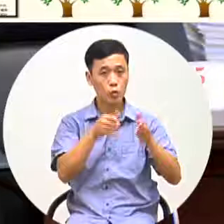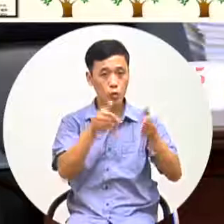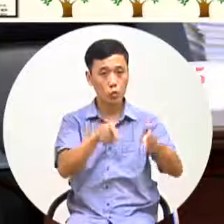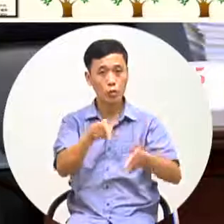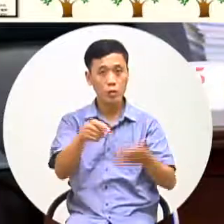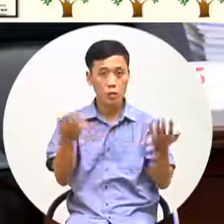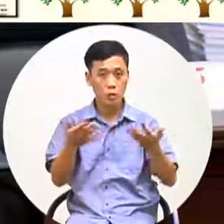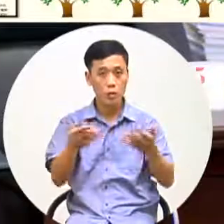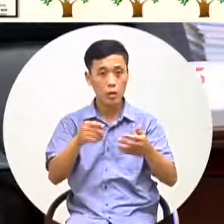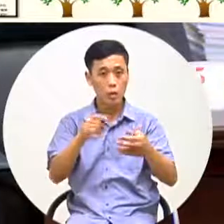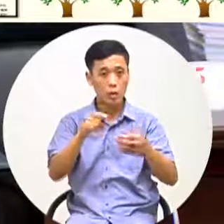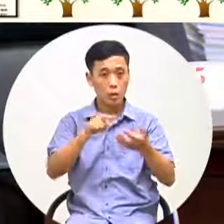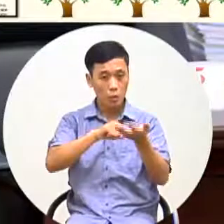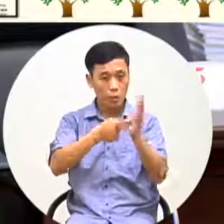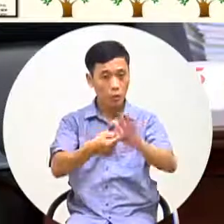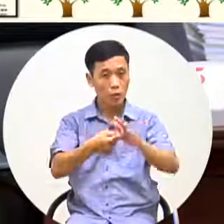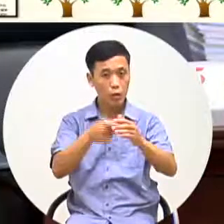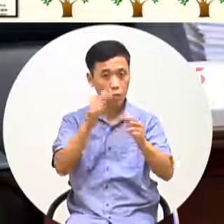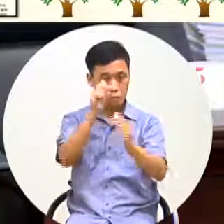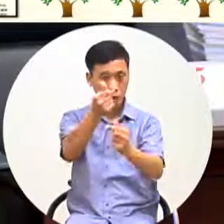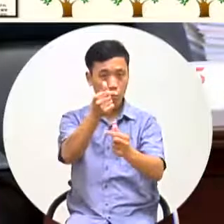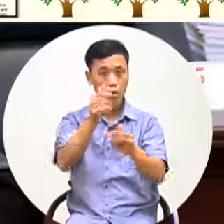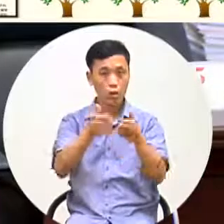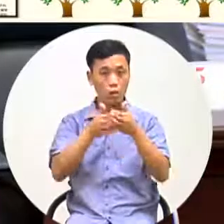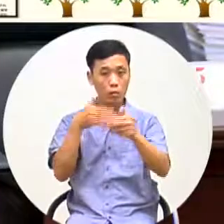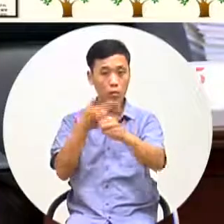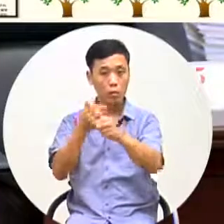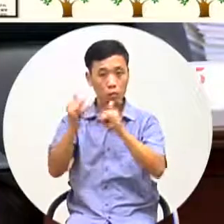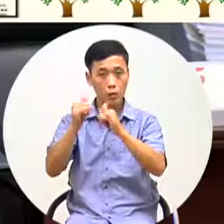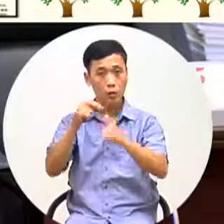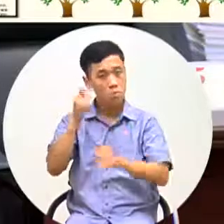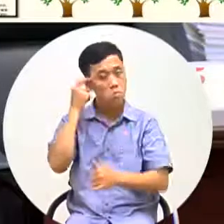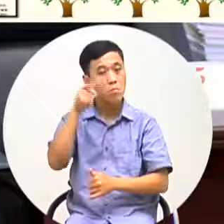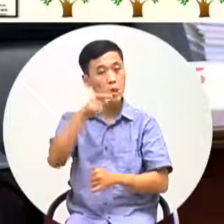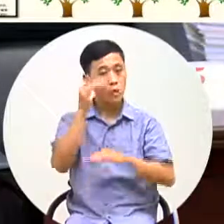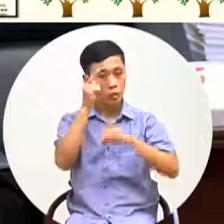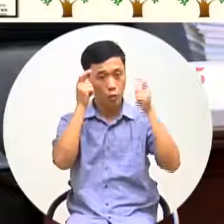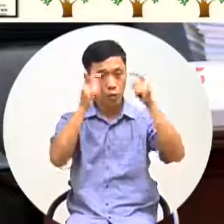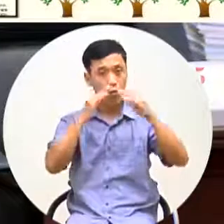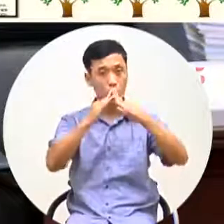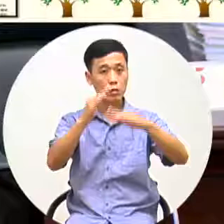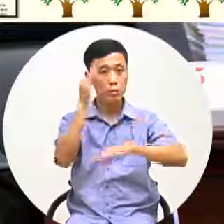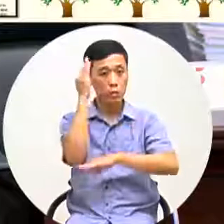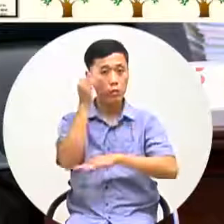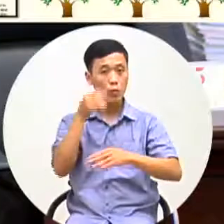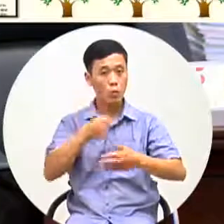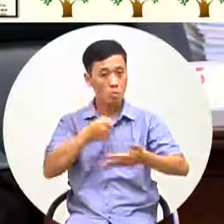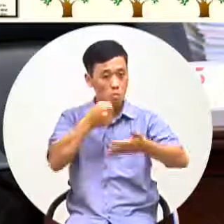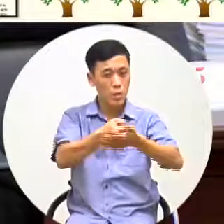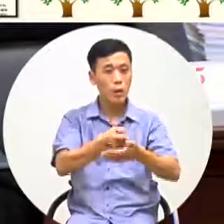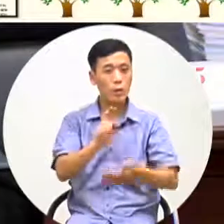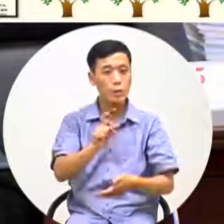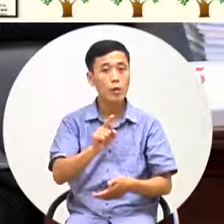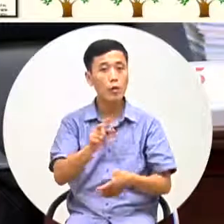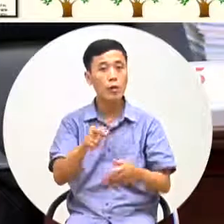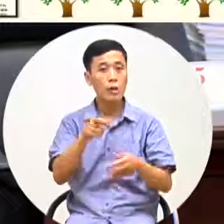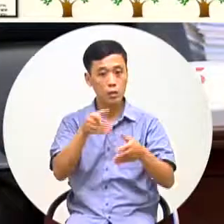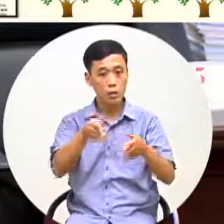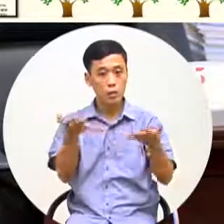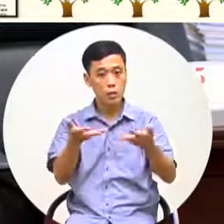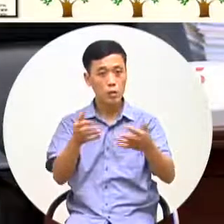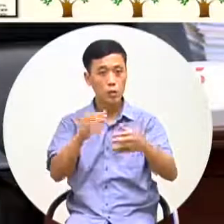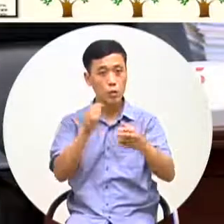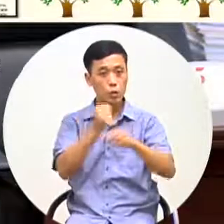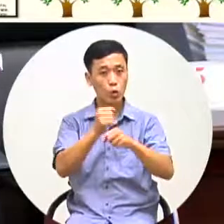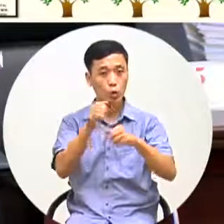民众知道高雄市政府的决心在哪里，怎么样把这些事做好，我知道很难，每一次都会讲说去修